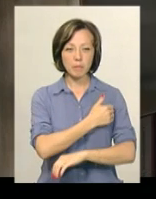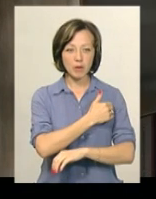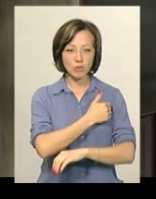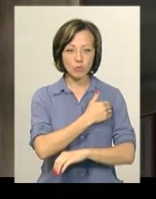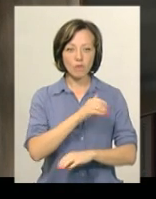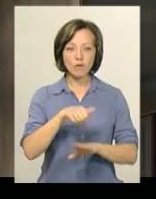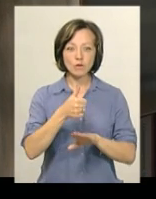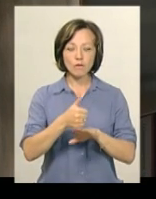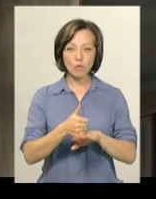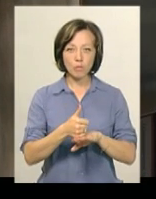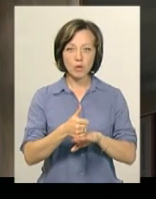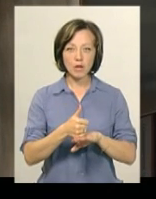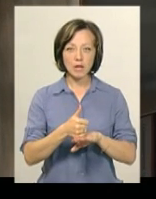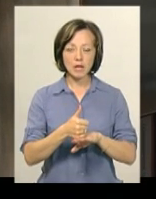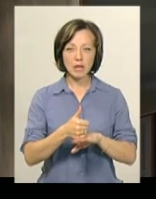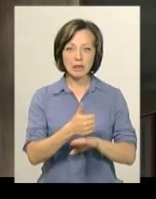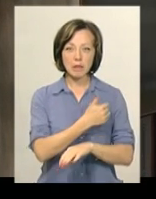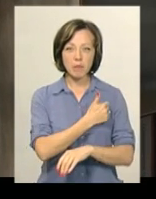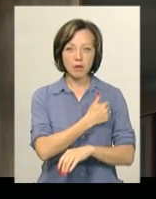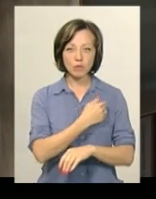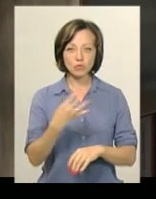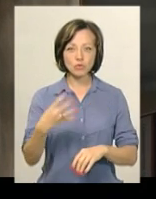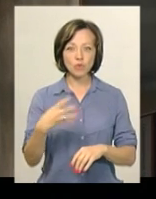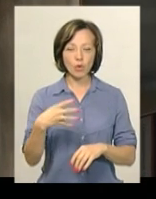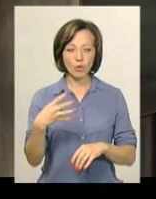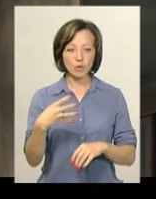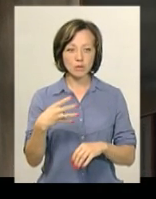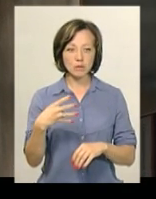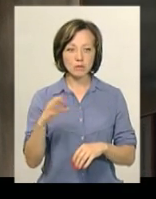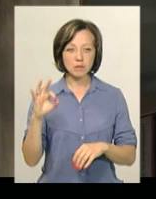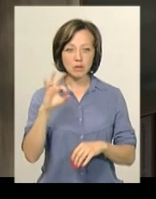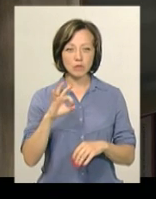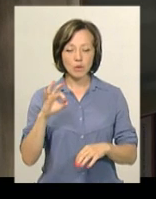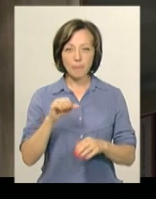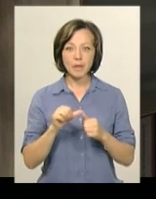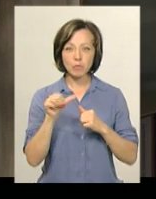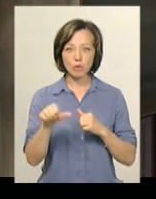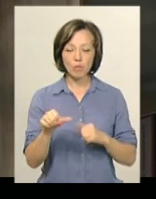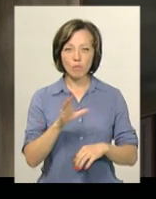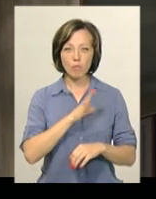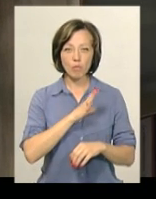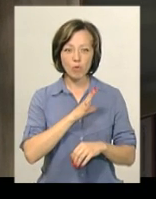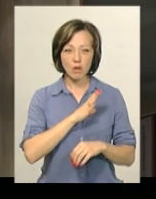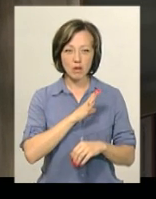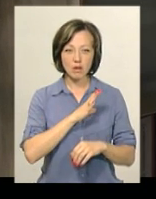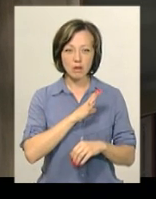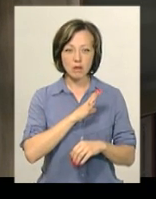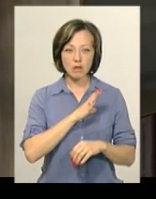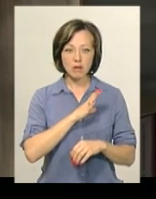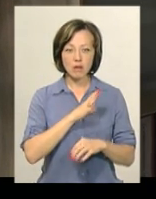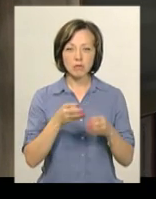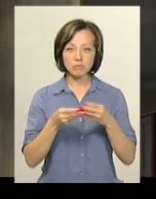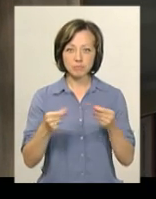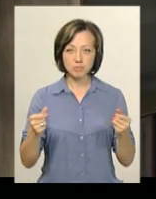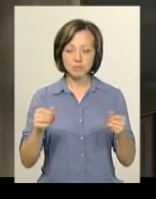В основному температура досягала 40 градусів. Крім того, була профузна